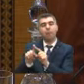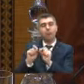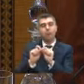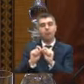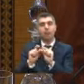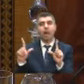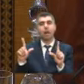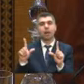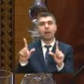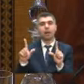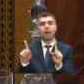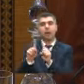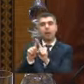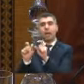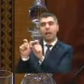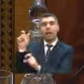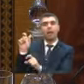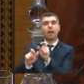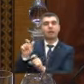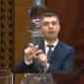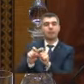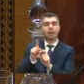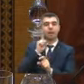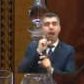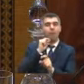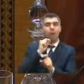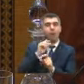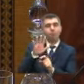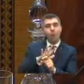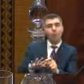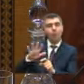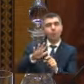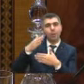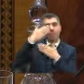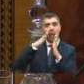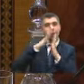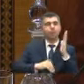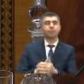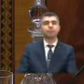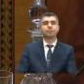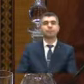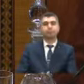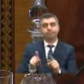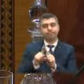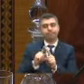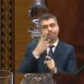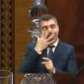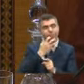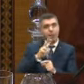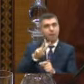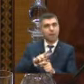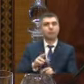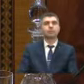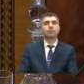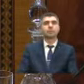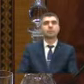تستجيب لطموحات ولأمال المواطنات والمواطنين. للأسف سيد رئيس الحكومة، نحن